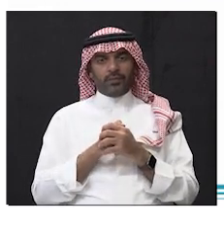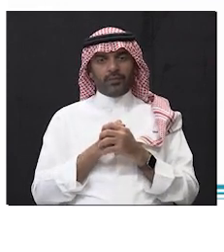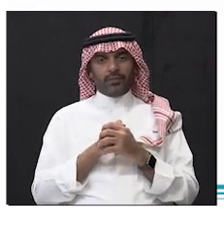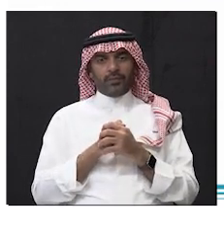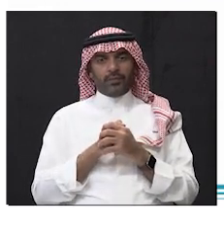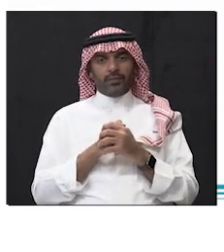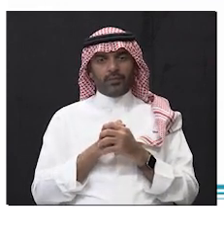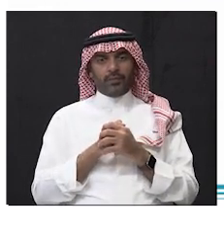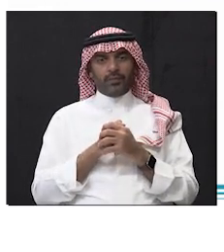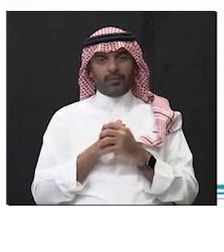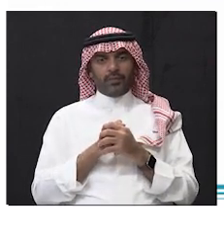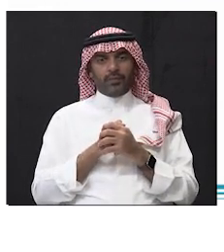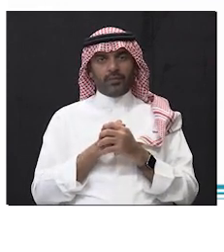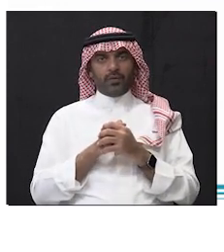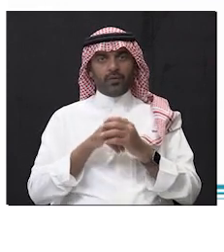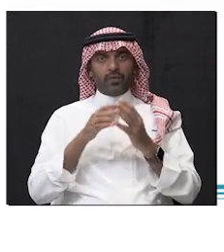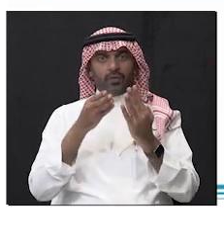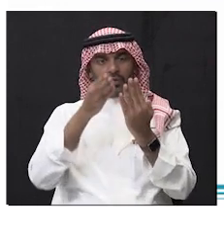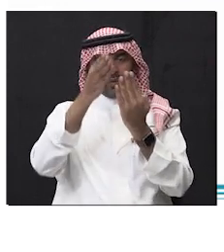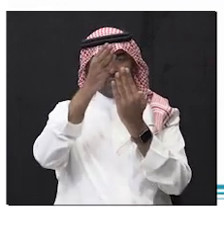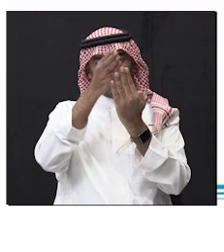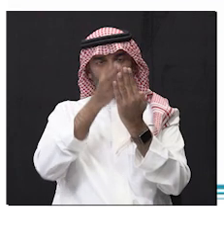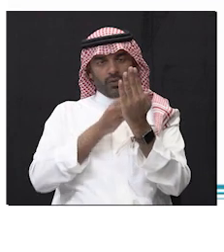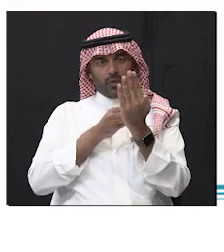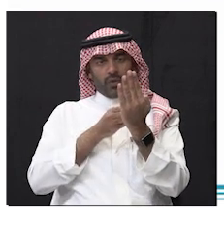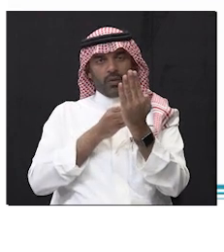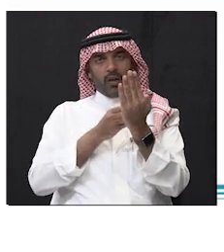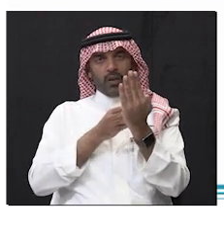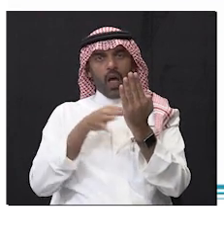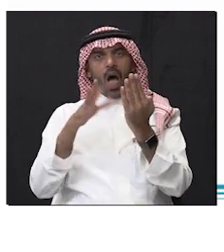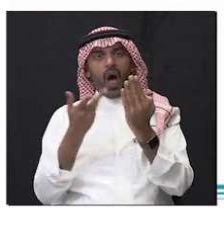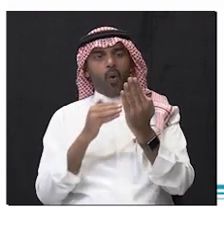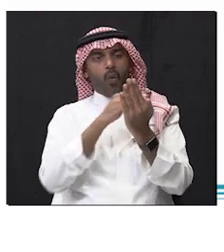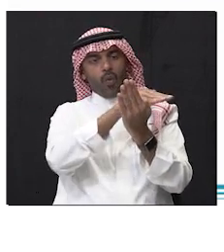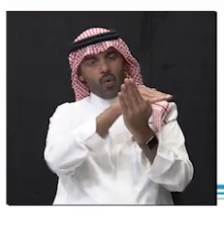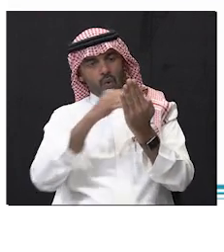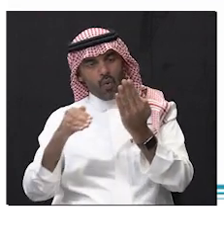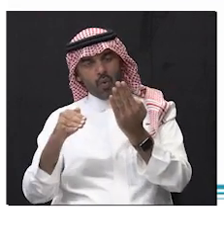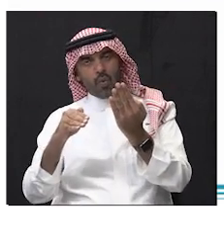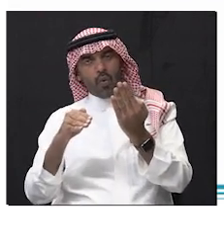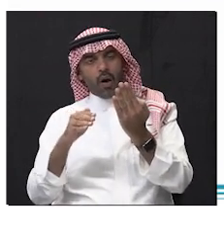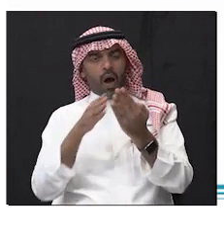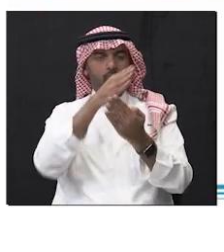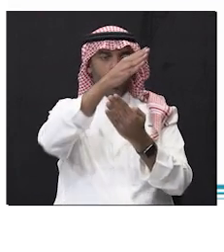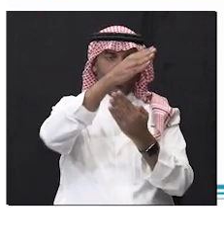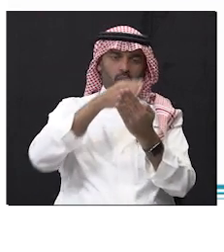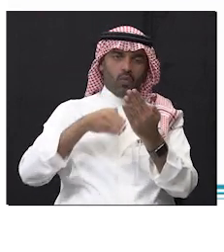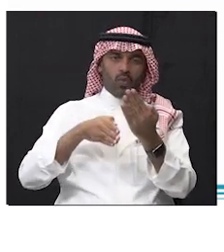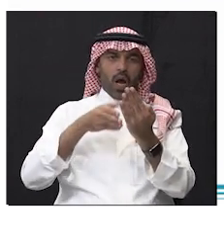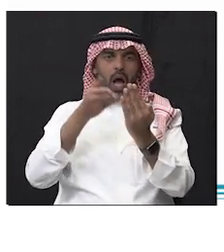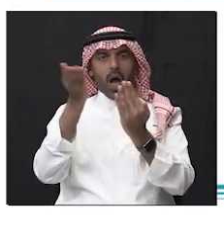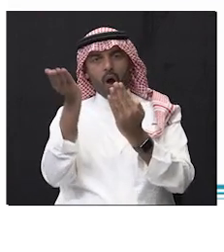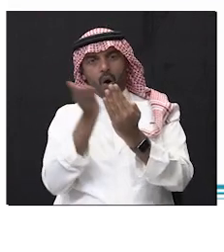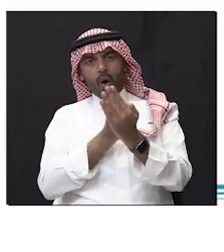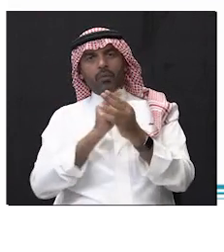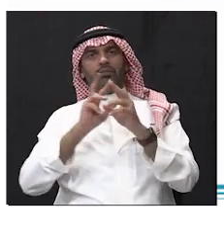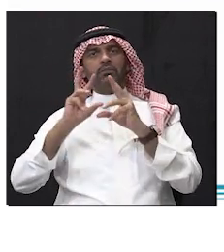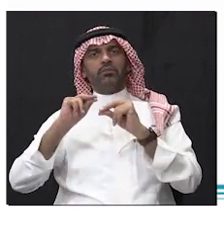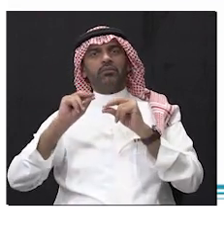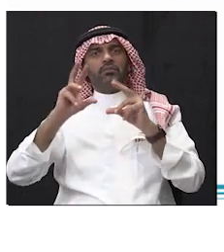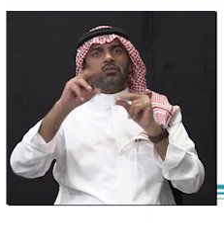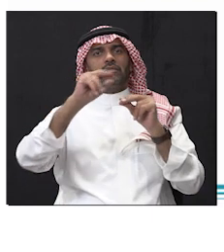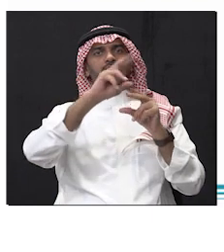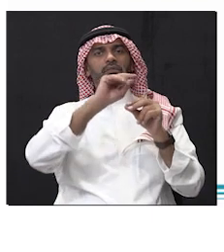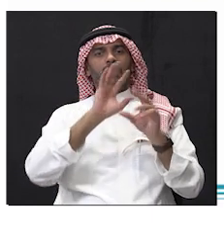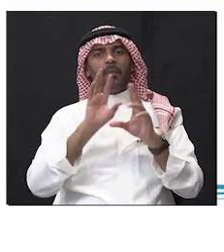في جزء آخر أيضا تعطينا نفس الجزئين المتماثلين. كذلك لو قسمناها بطريقة أخرى